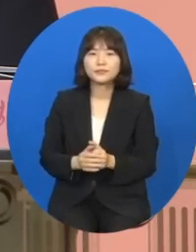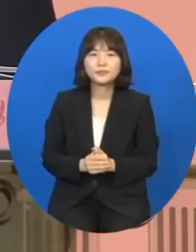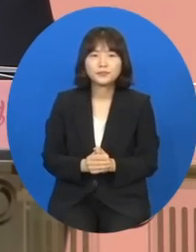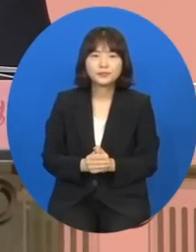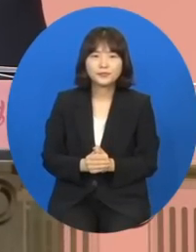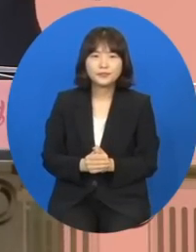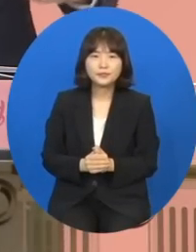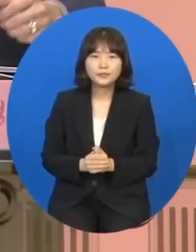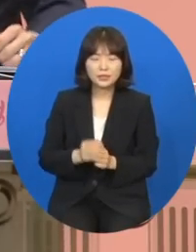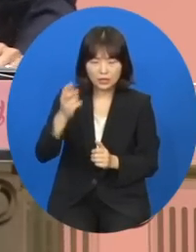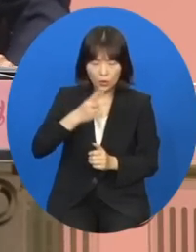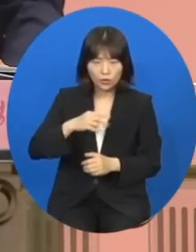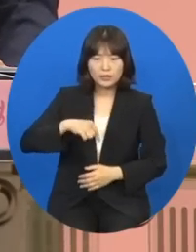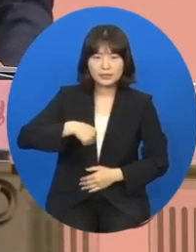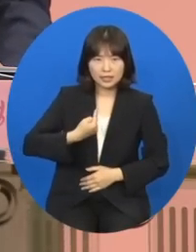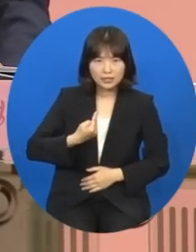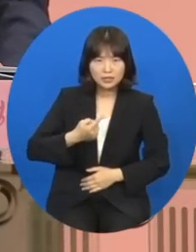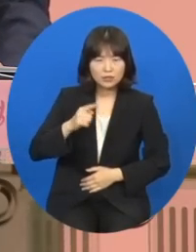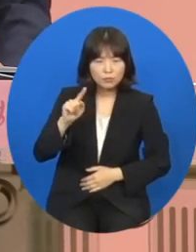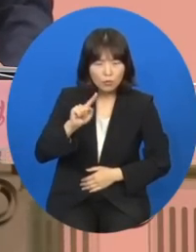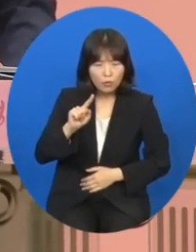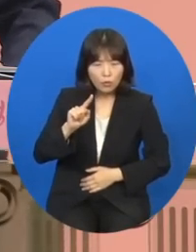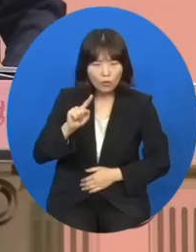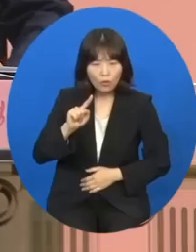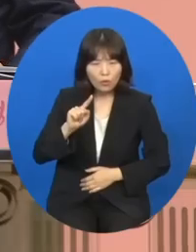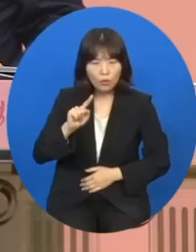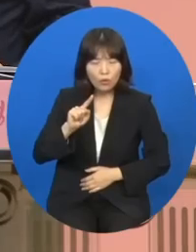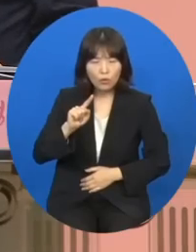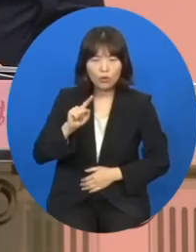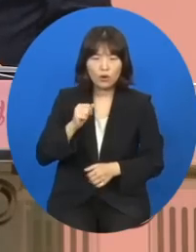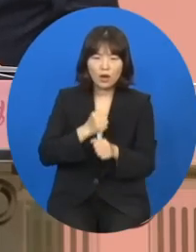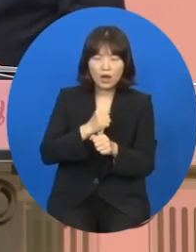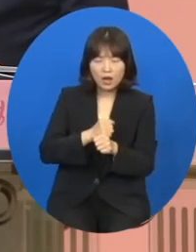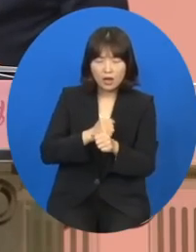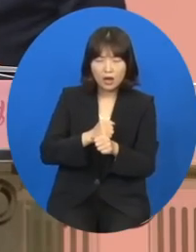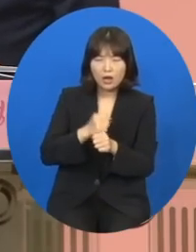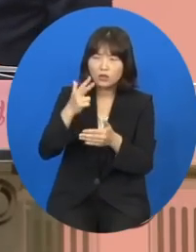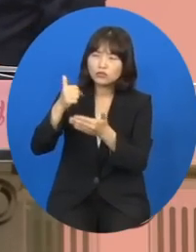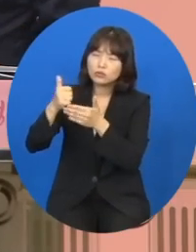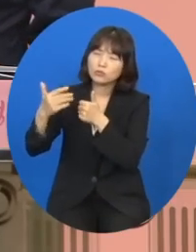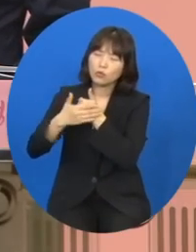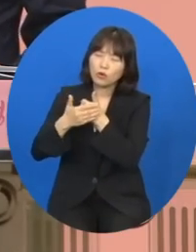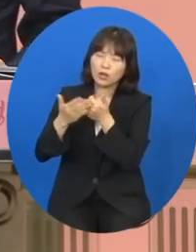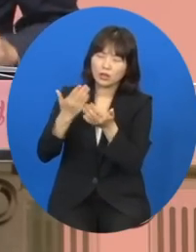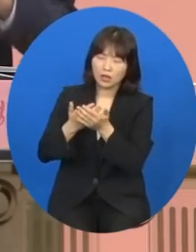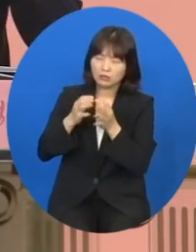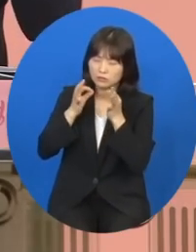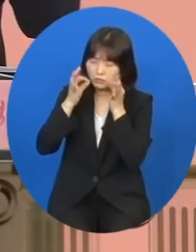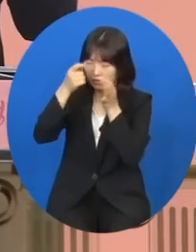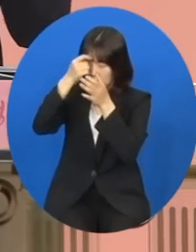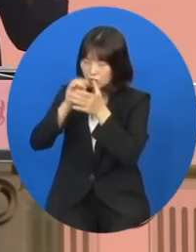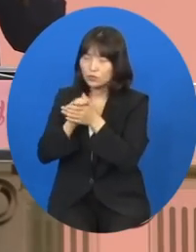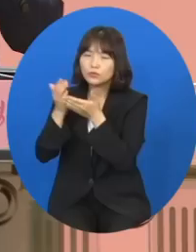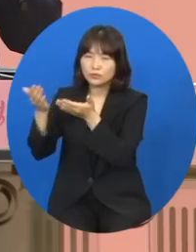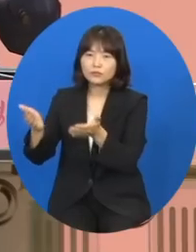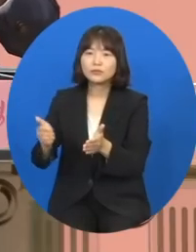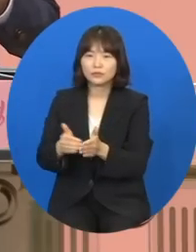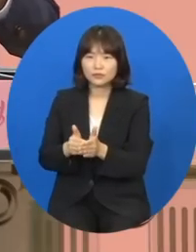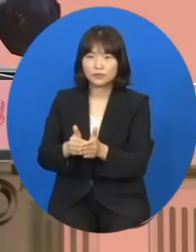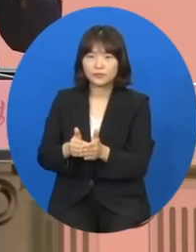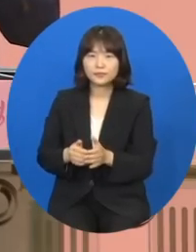방어를 그리고 자신이 무언가를 할 수 있도록 쉬어 도와주십시오 강 고했습니다 4 my